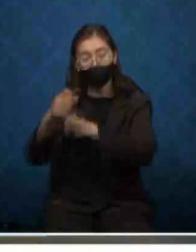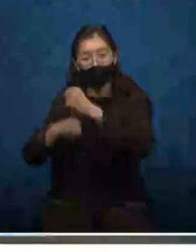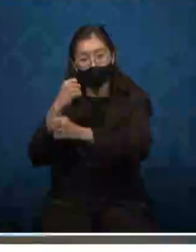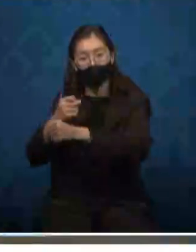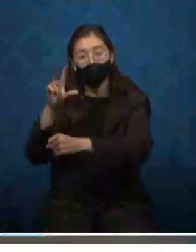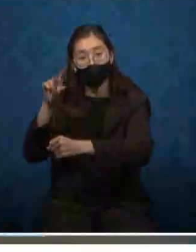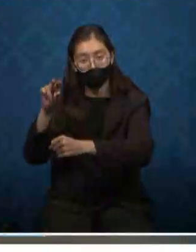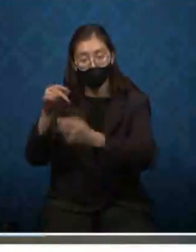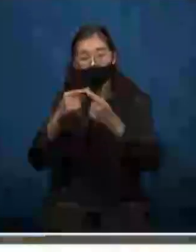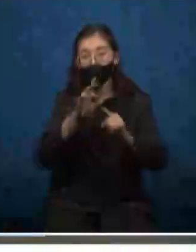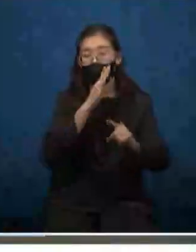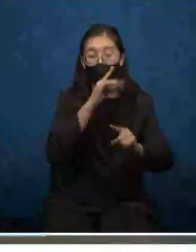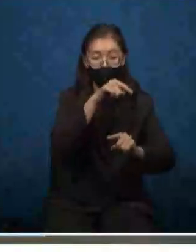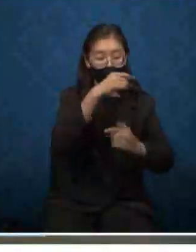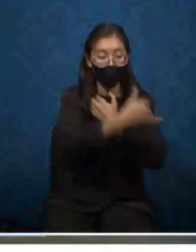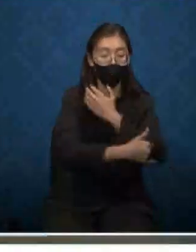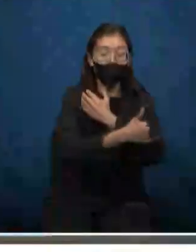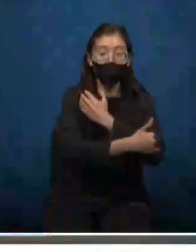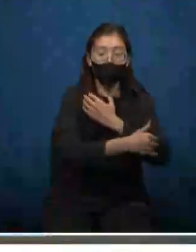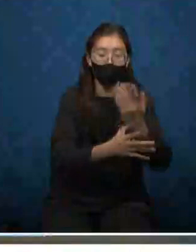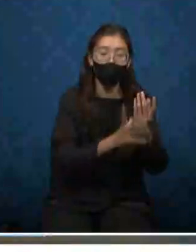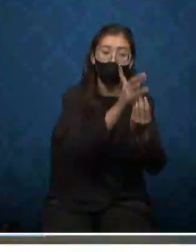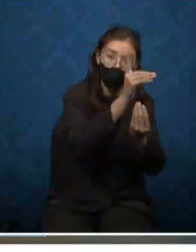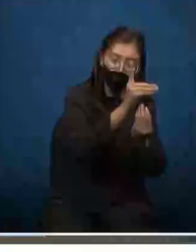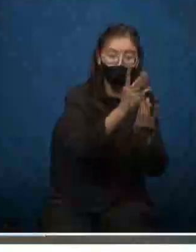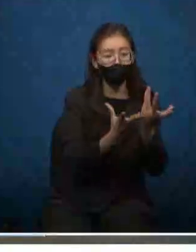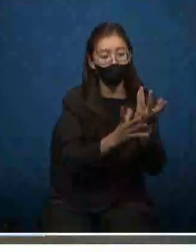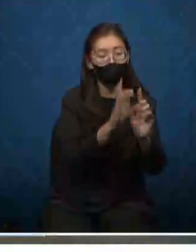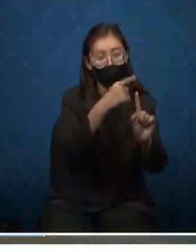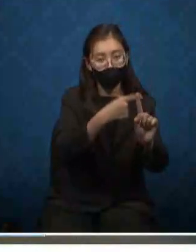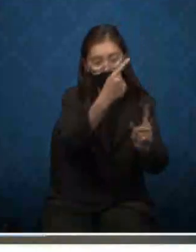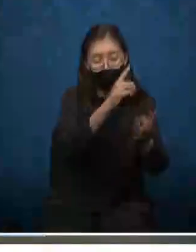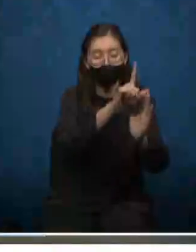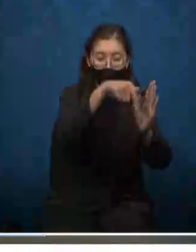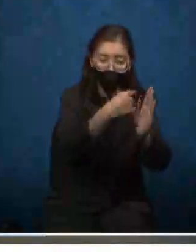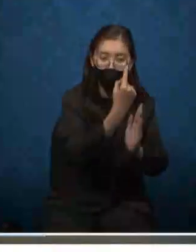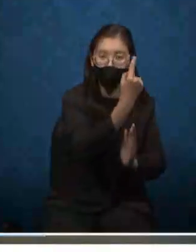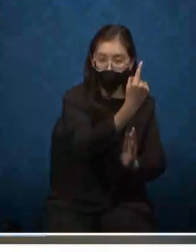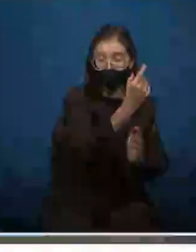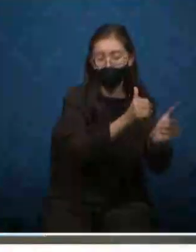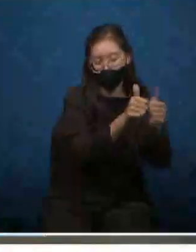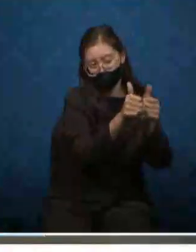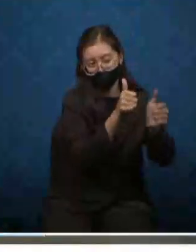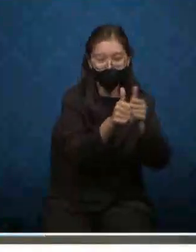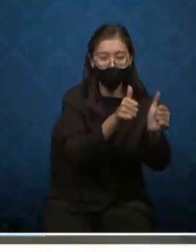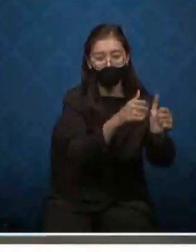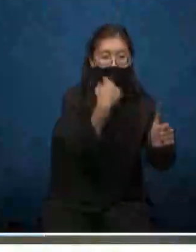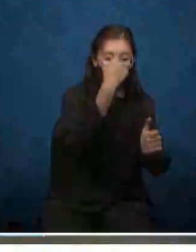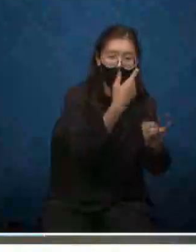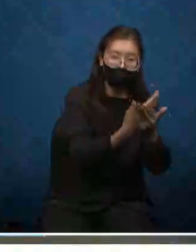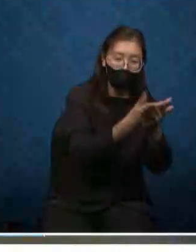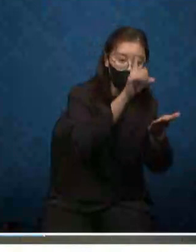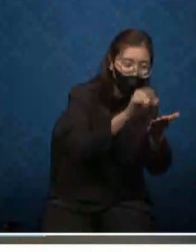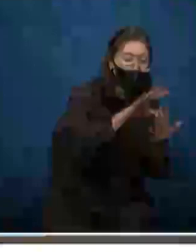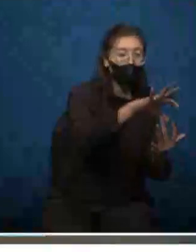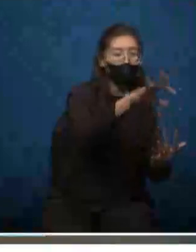ัน จะทำให้มีการแขงขันถ้าใหราคาต้ทถูกดัifiesMKECเป็ทุ หเปขมืออย่หนึ่ที่จะทำให้ Share Road ได้